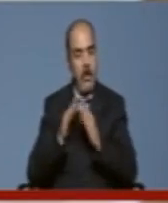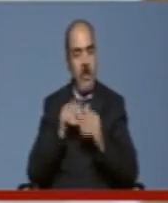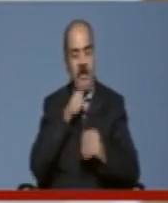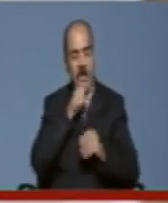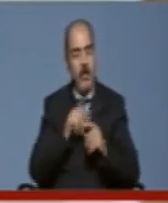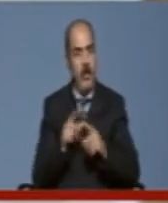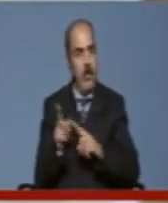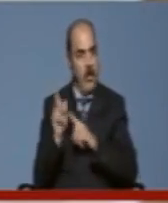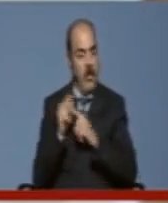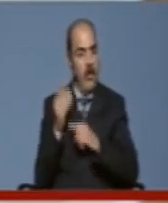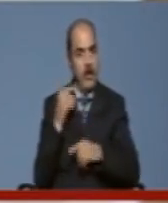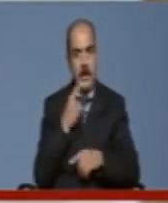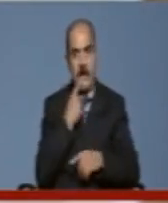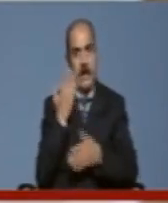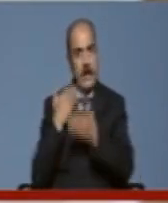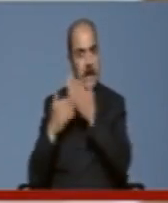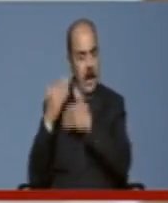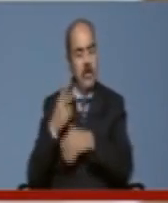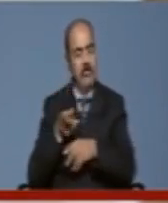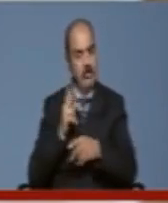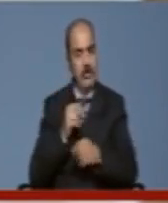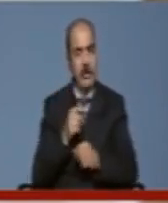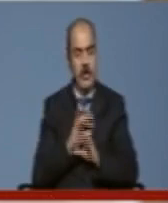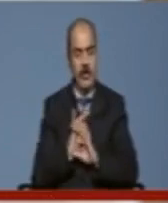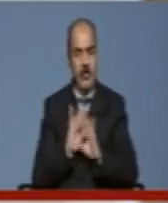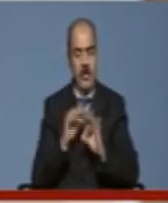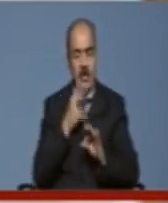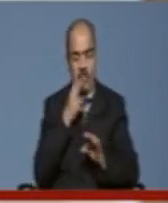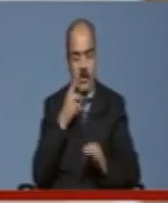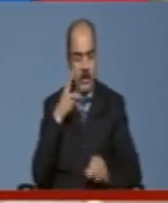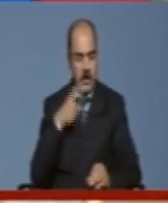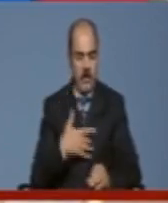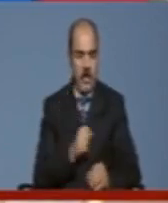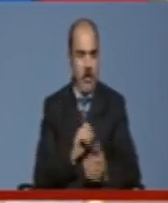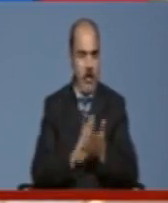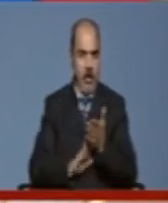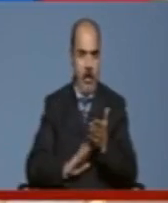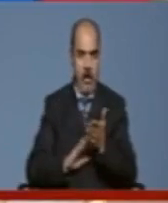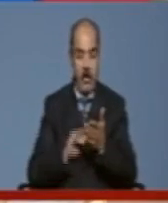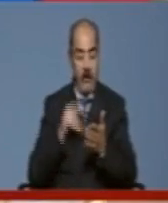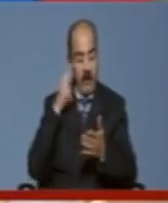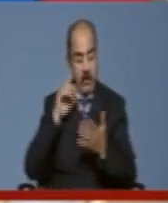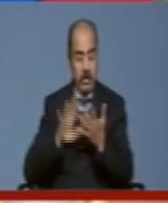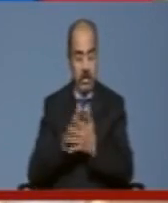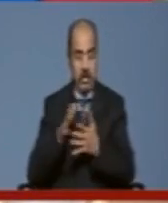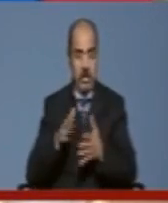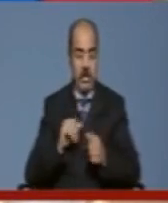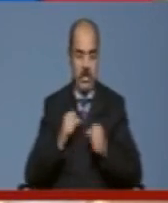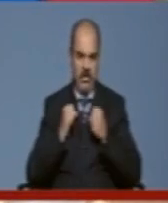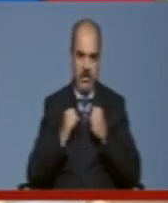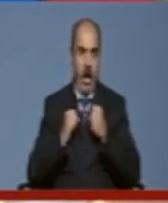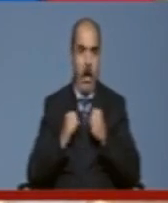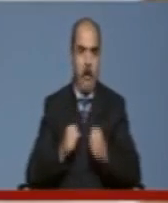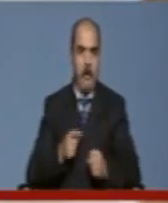عدة سنوات في هذه اللحظات الخطيرة العصيبة. لقد ذكرتم